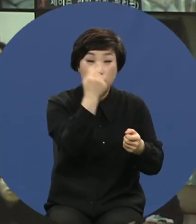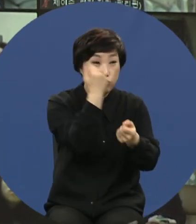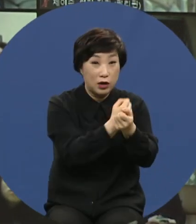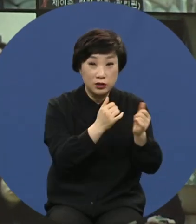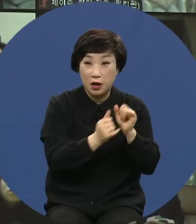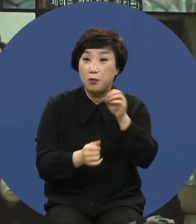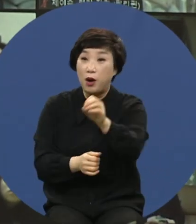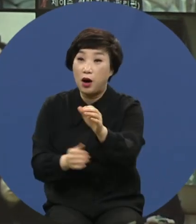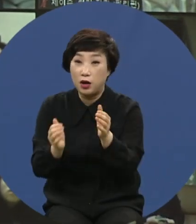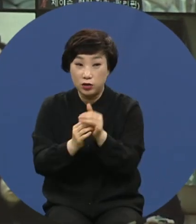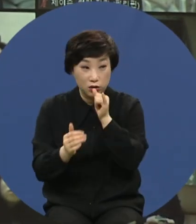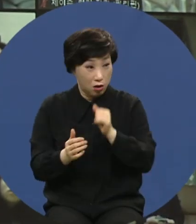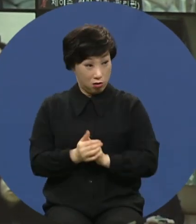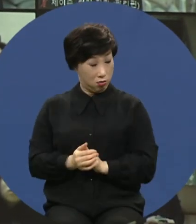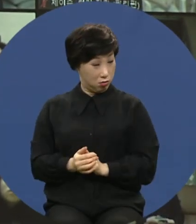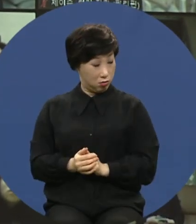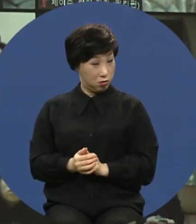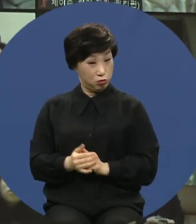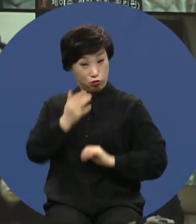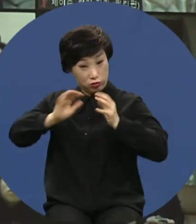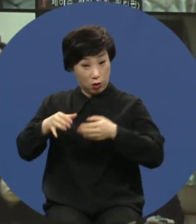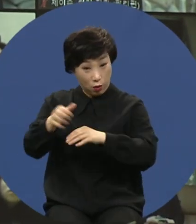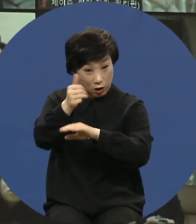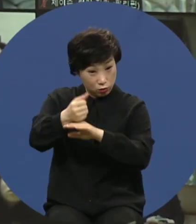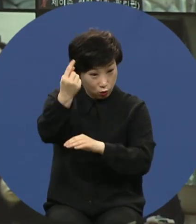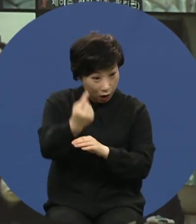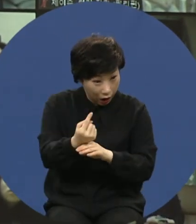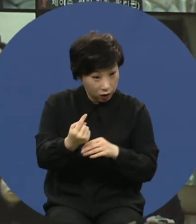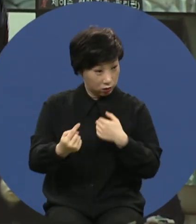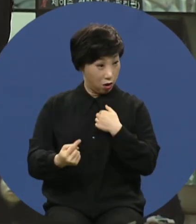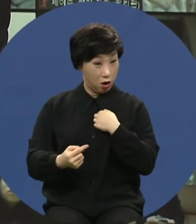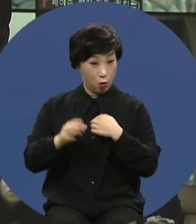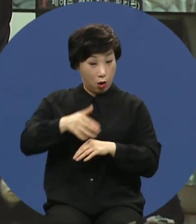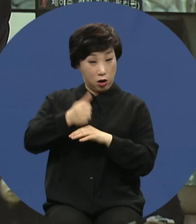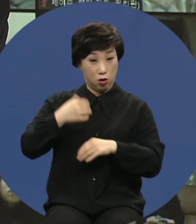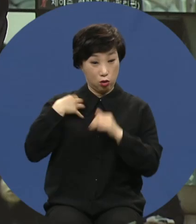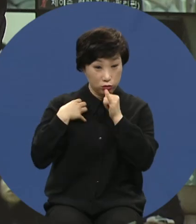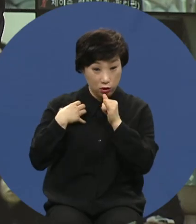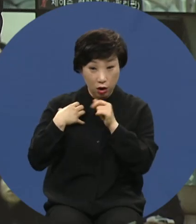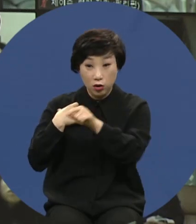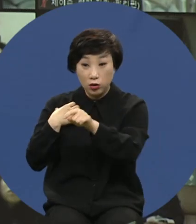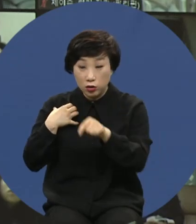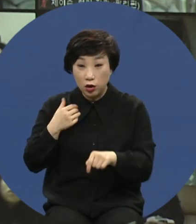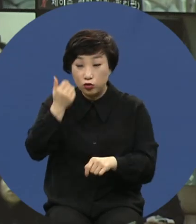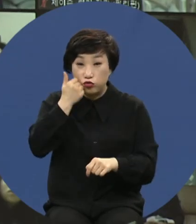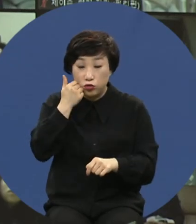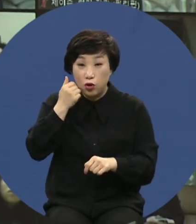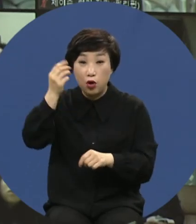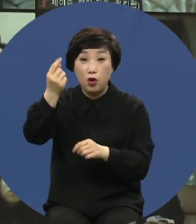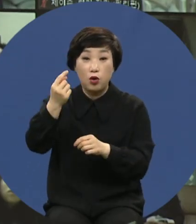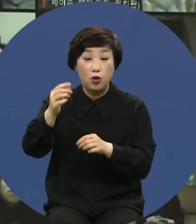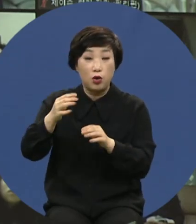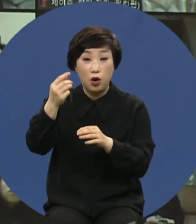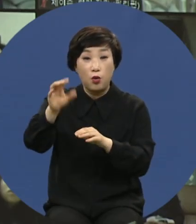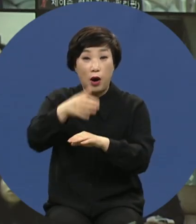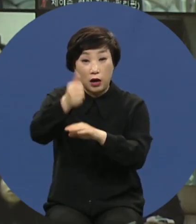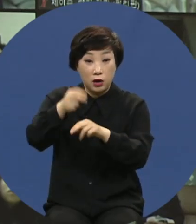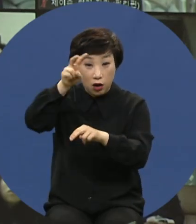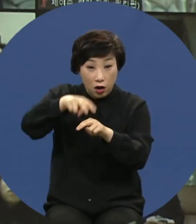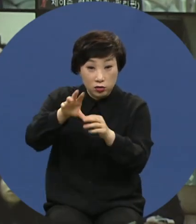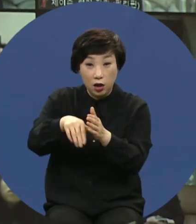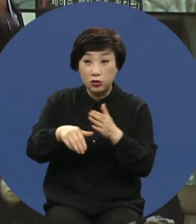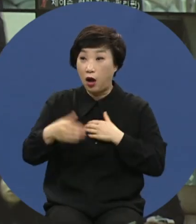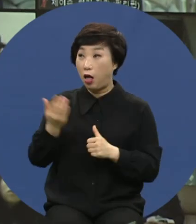유대인의 왕으로 왔으면 내가 왕인데 그가 왕 될 때 나는 왕의 직위에서 박탈되지